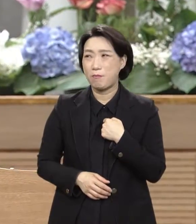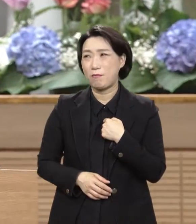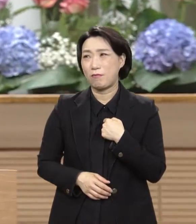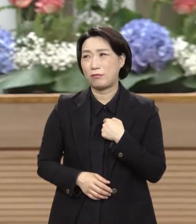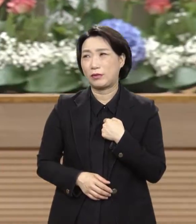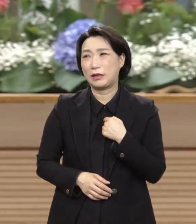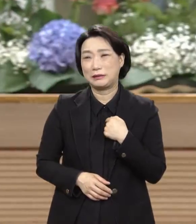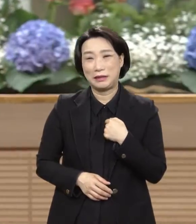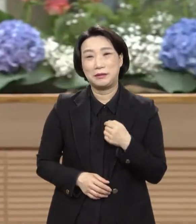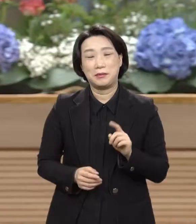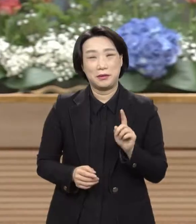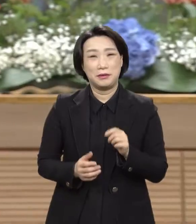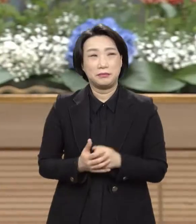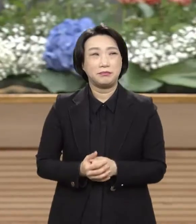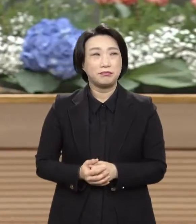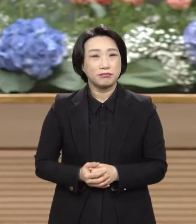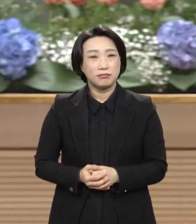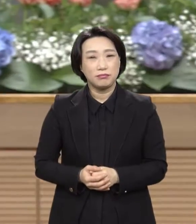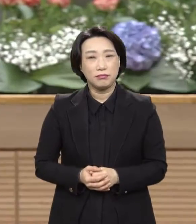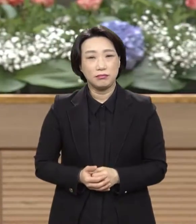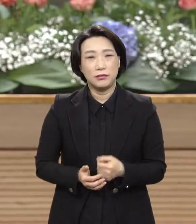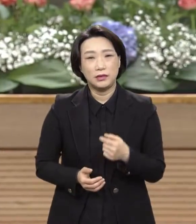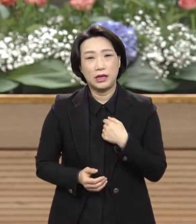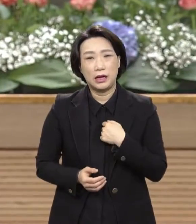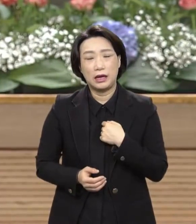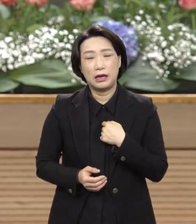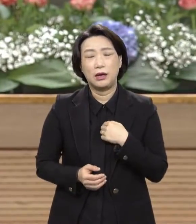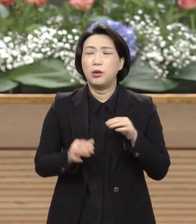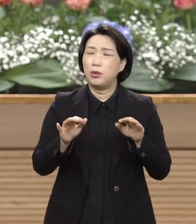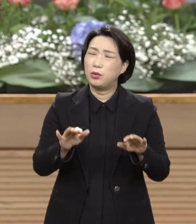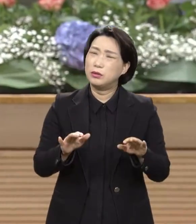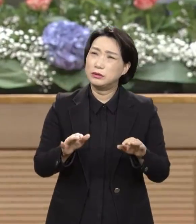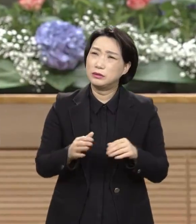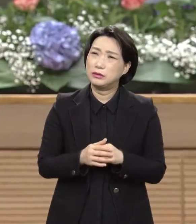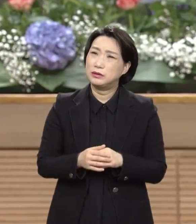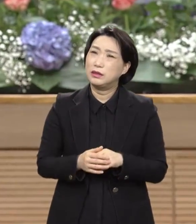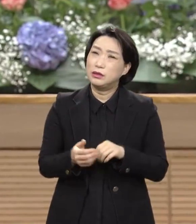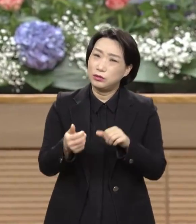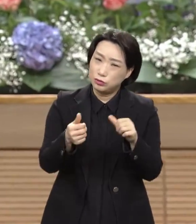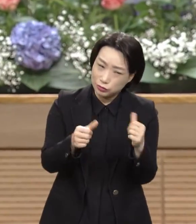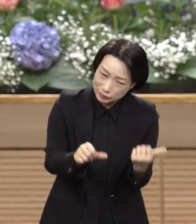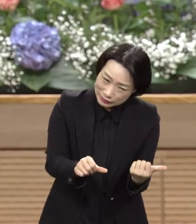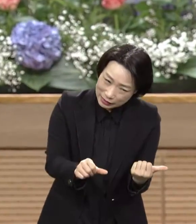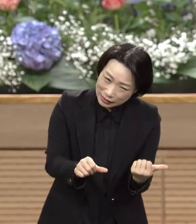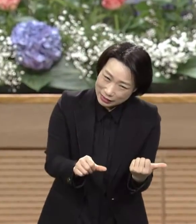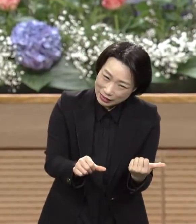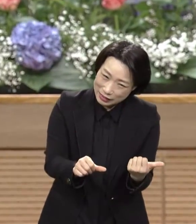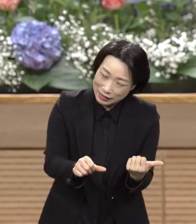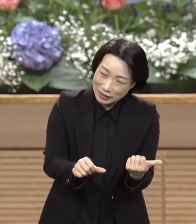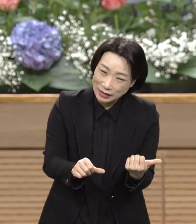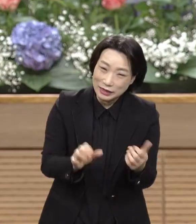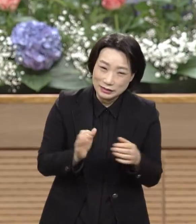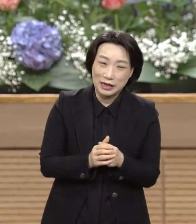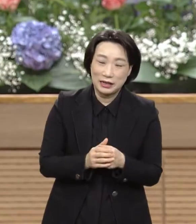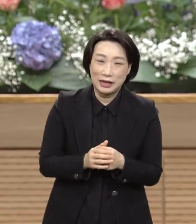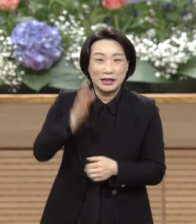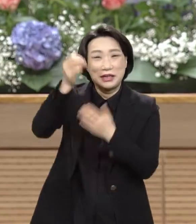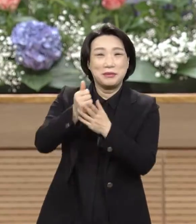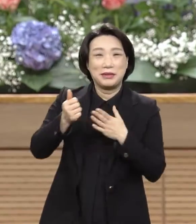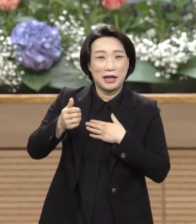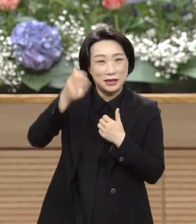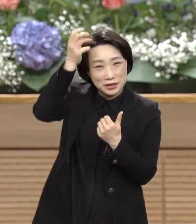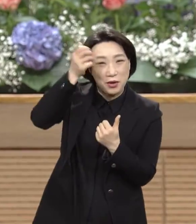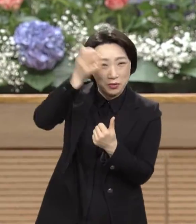뭐 간단하게 그냥 내가 오늘 내가 죽는다 해서 하나님이 내 영혼을